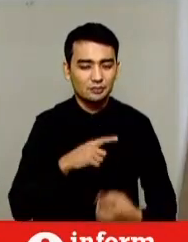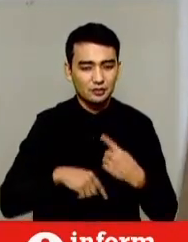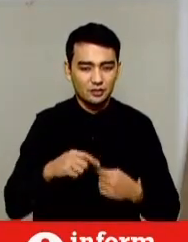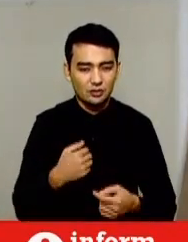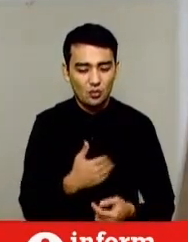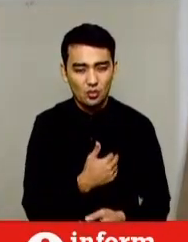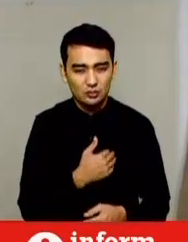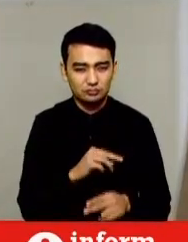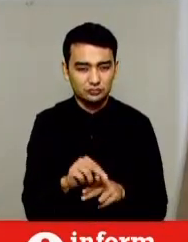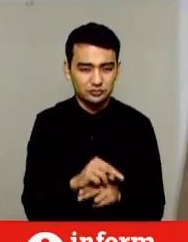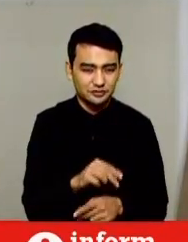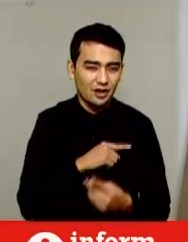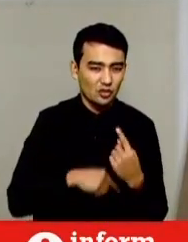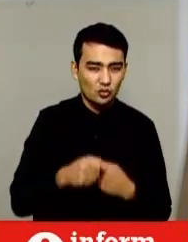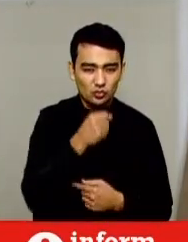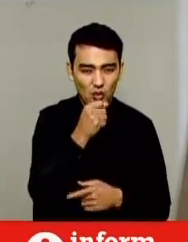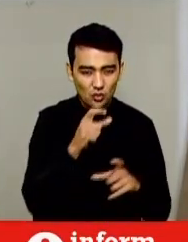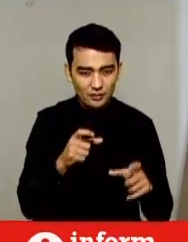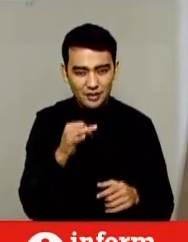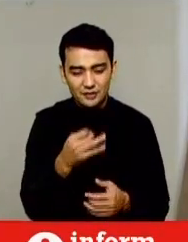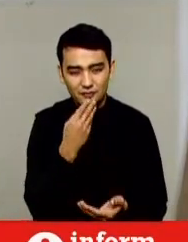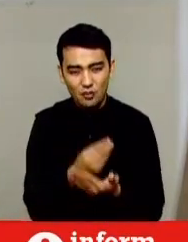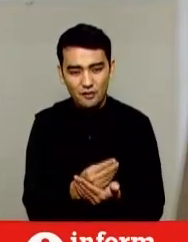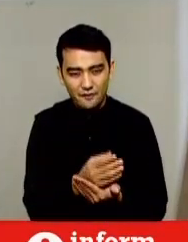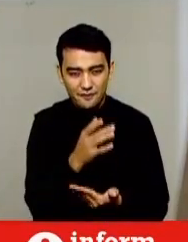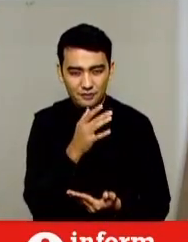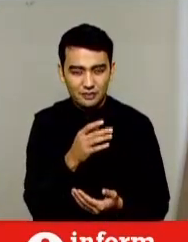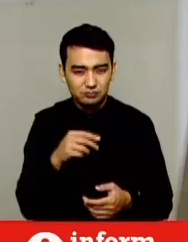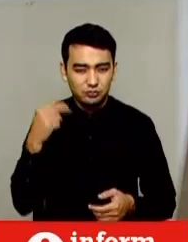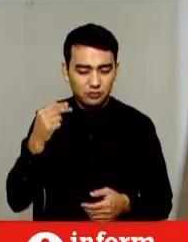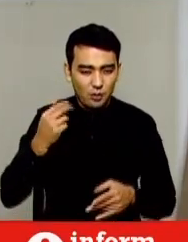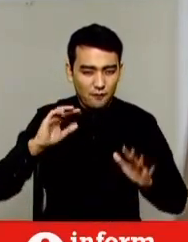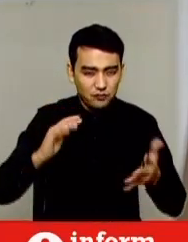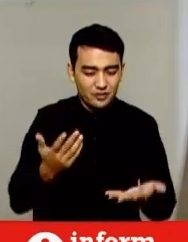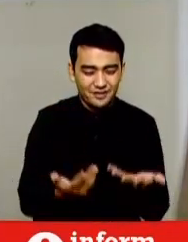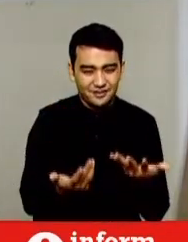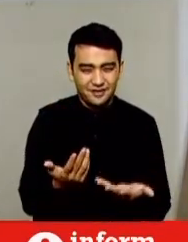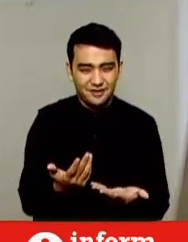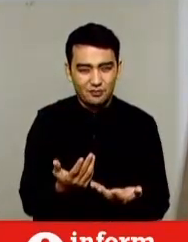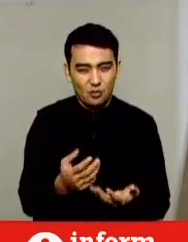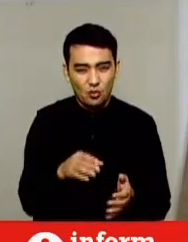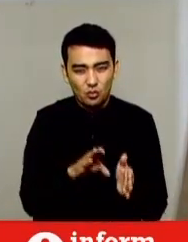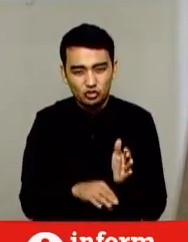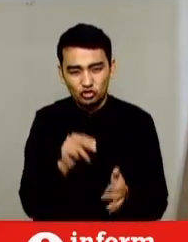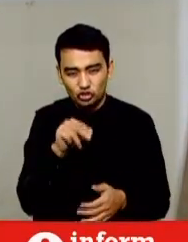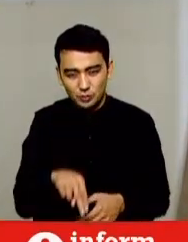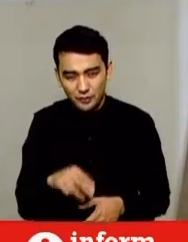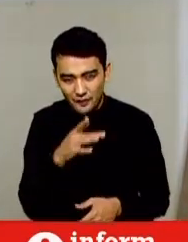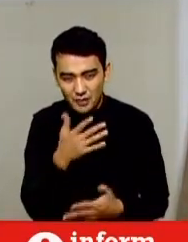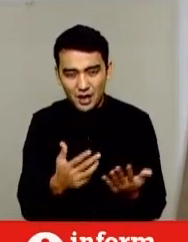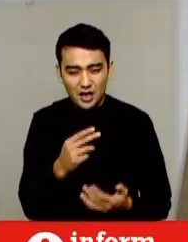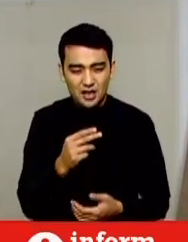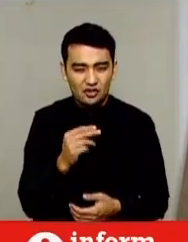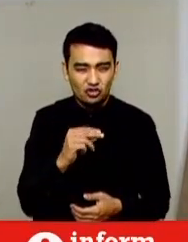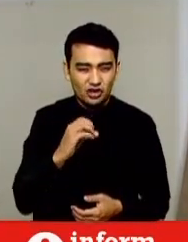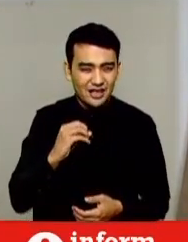обучить наших Да журналистов в той или иной ситуации когда будет тревожная ситуация либо период ЧП или через